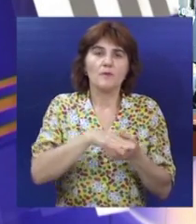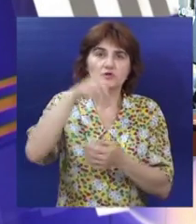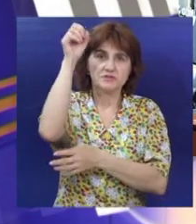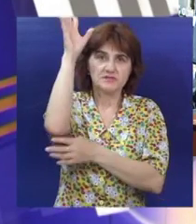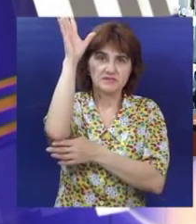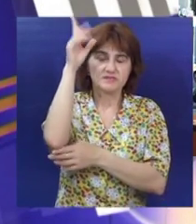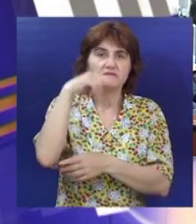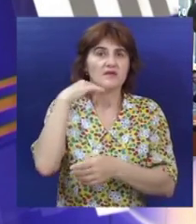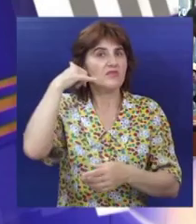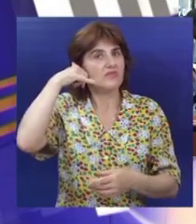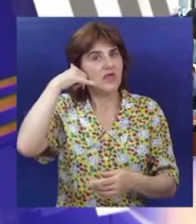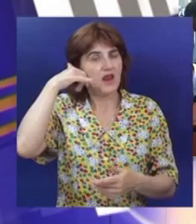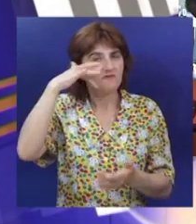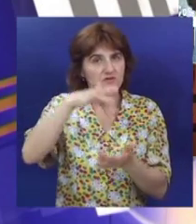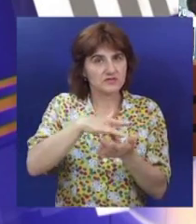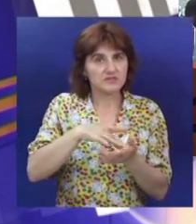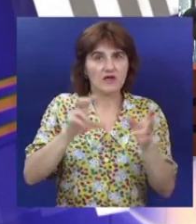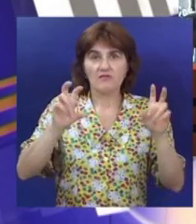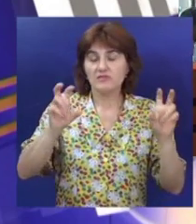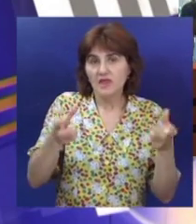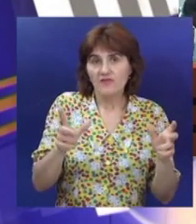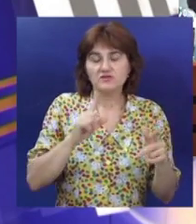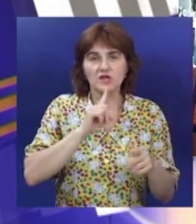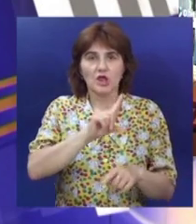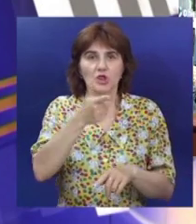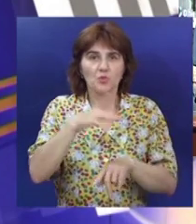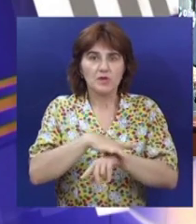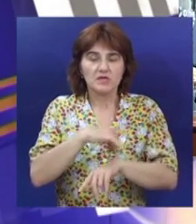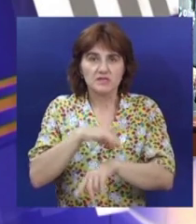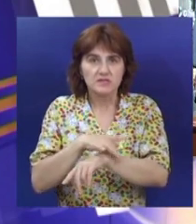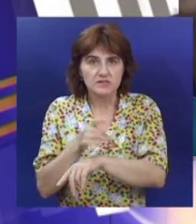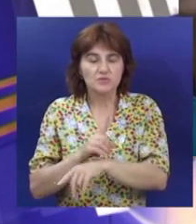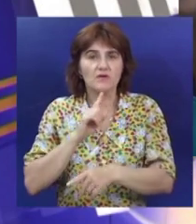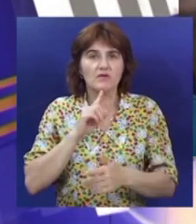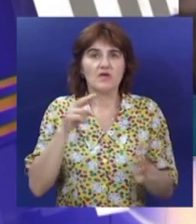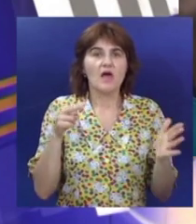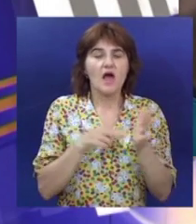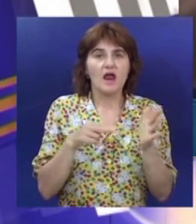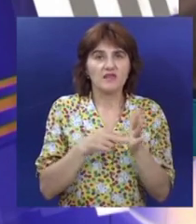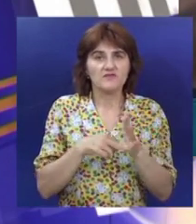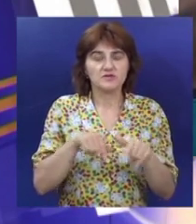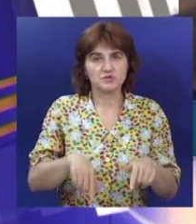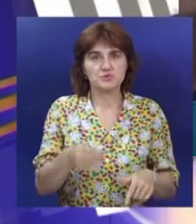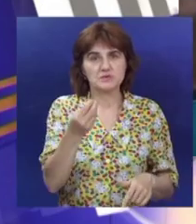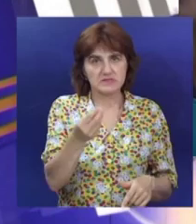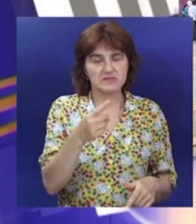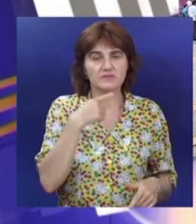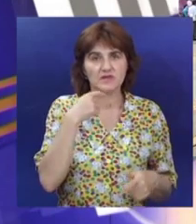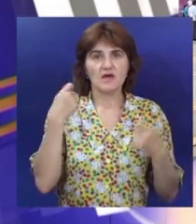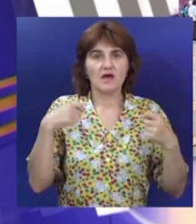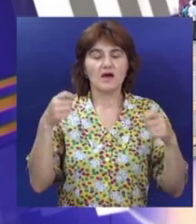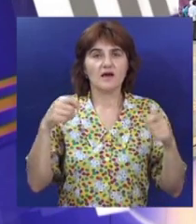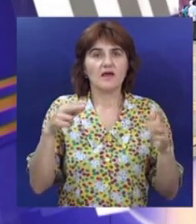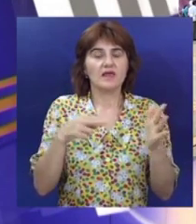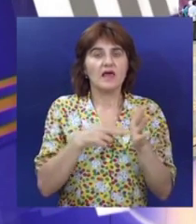način sa nastankom sijalice, teleprintera, telefonske centrale, televizora i drugih izuma, ali i sa procesom elektrifikacije Srbije